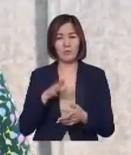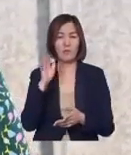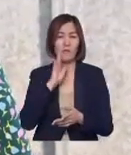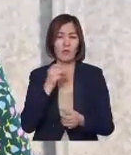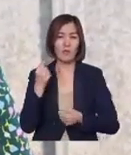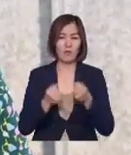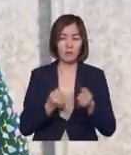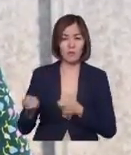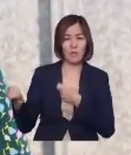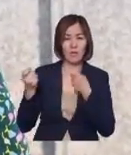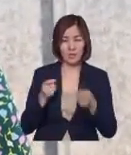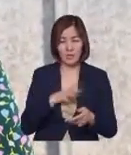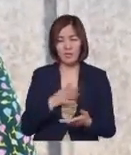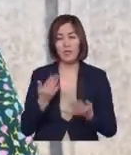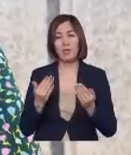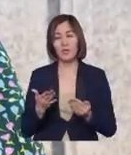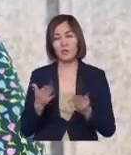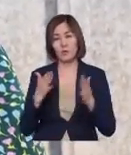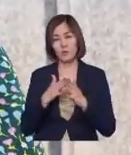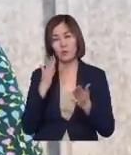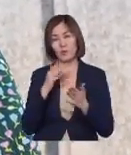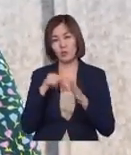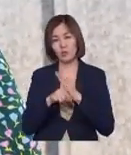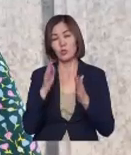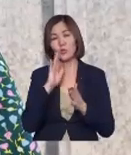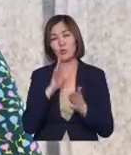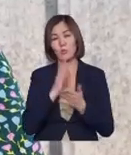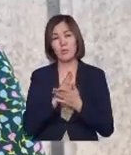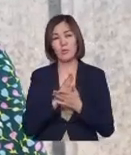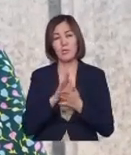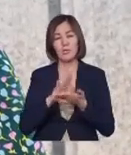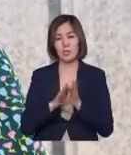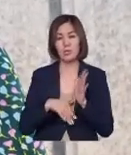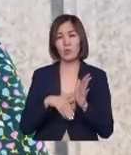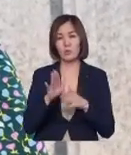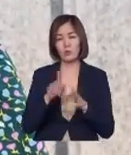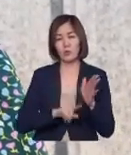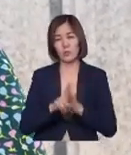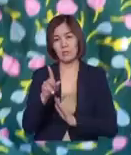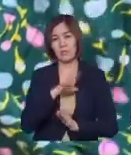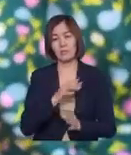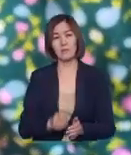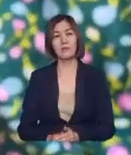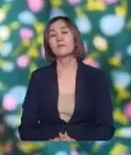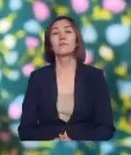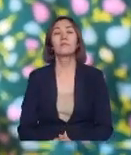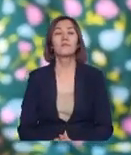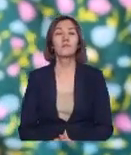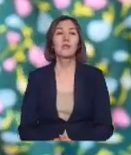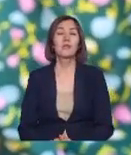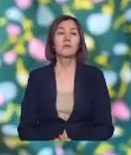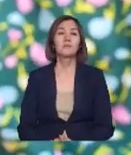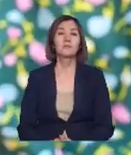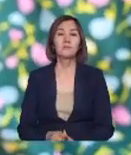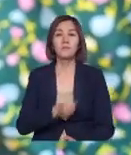Сөйтті, қазір мен рахмет. Күннен күнге жағдайымыз жақсарып келе тұр ғой, айбеттің үстіне айбет болып келеді. Әсіресе үлкен